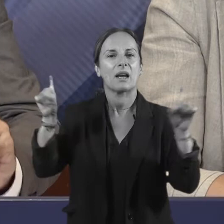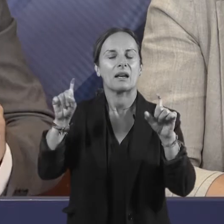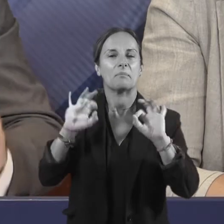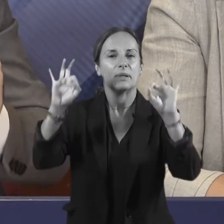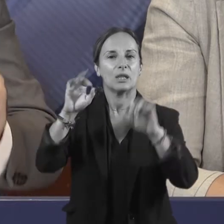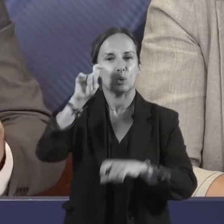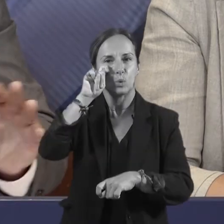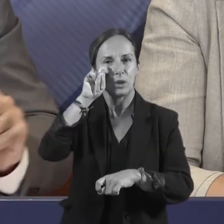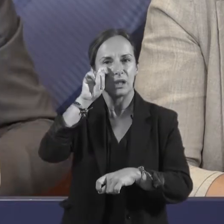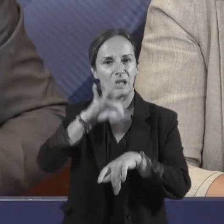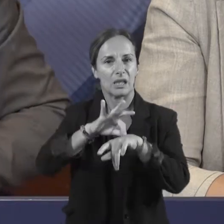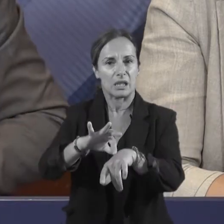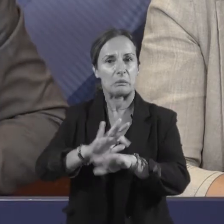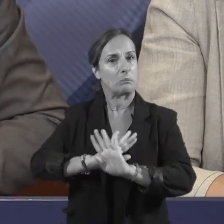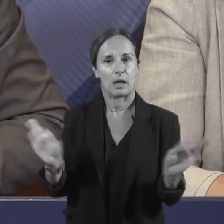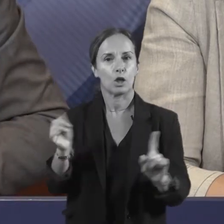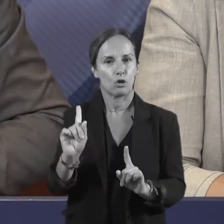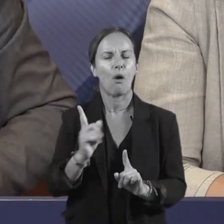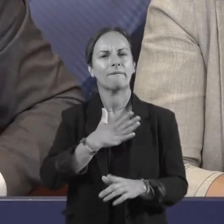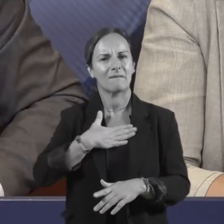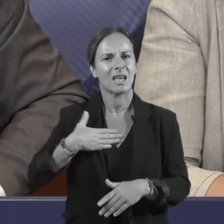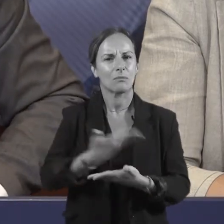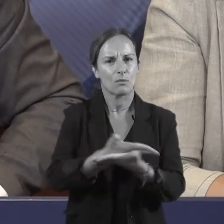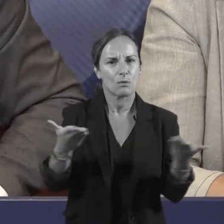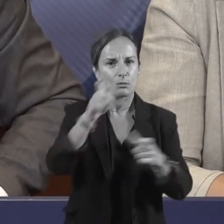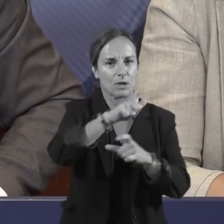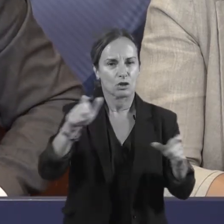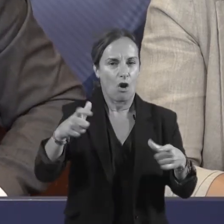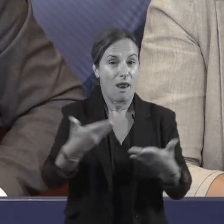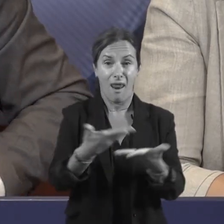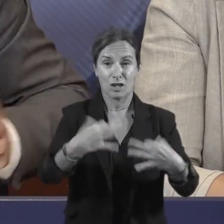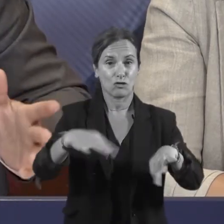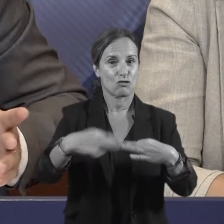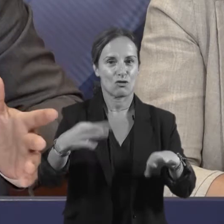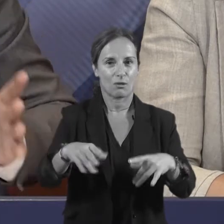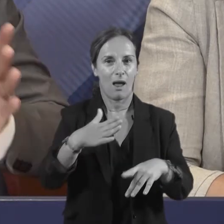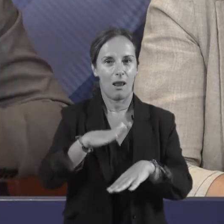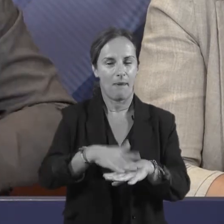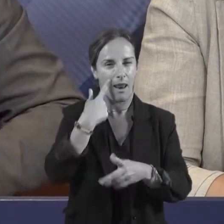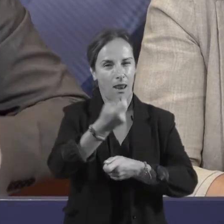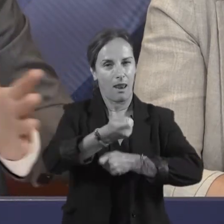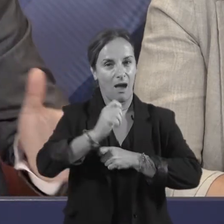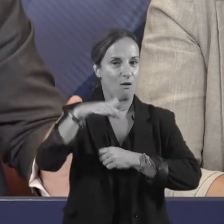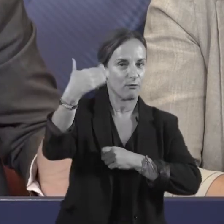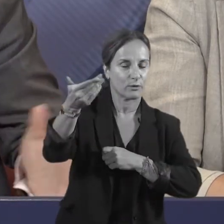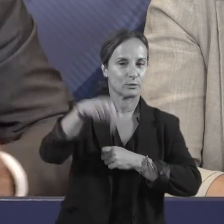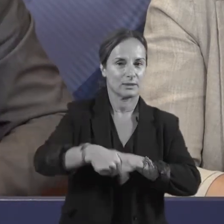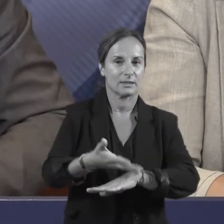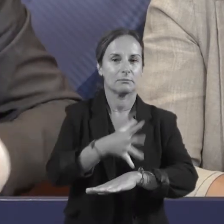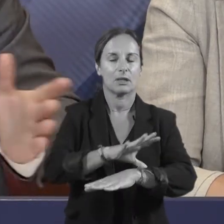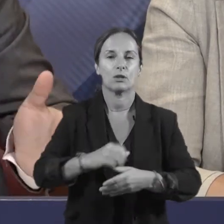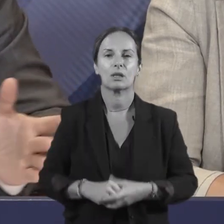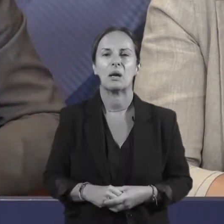tocar Mallorca durant unes hores. El pressupost, s'espera una assistència d'entre 300 i